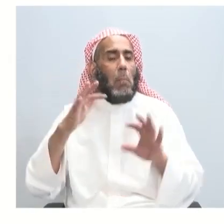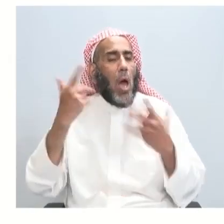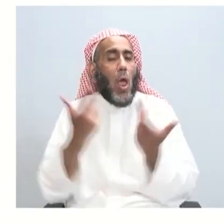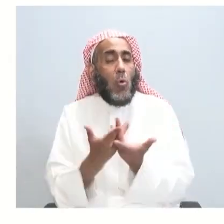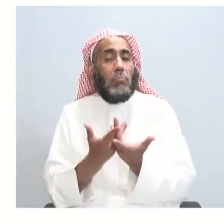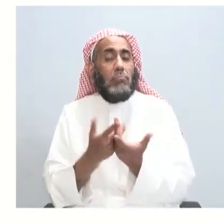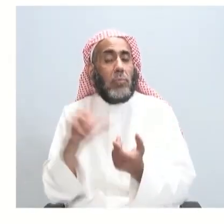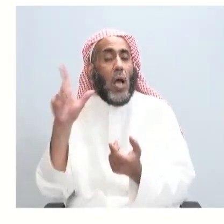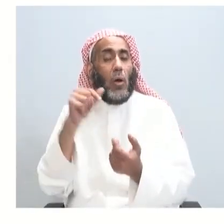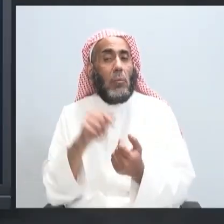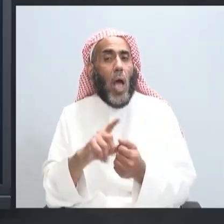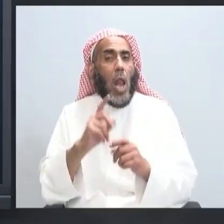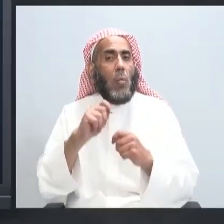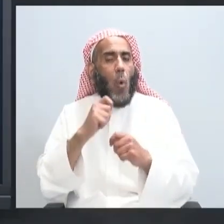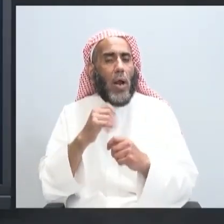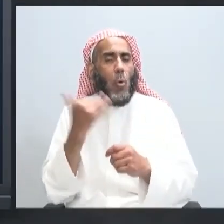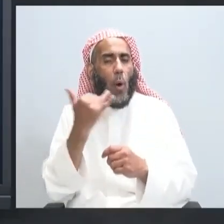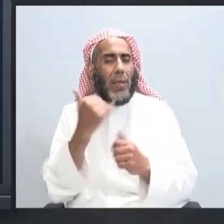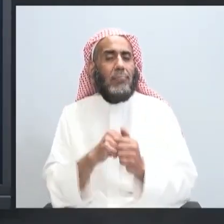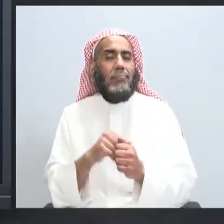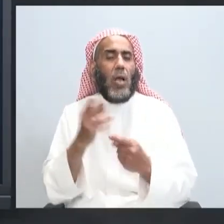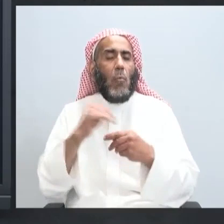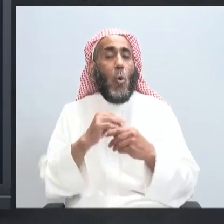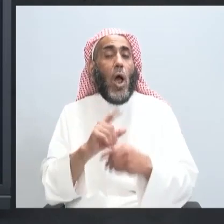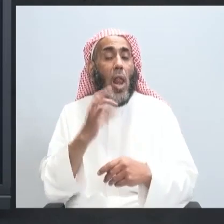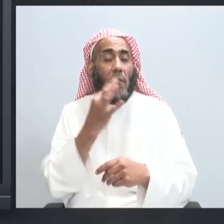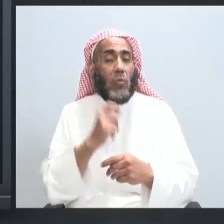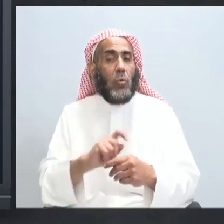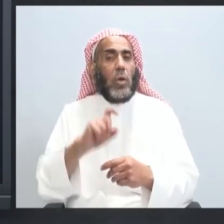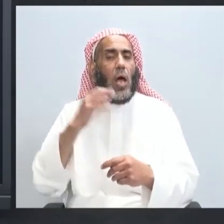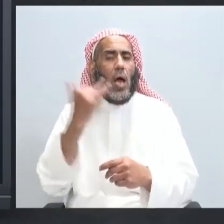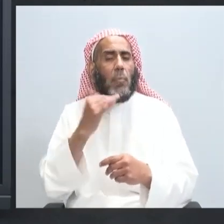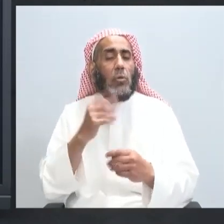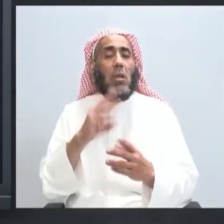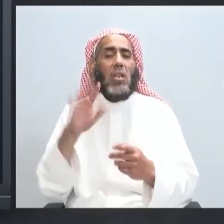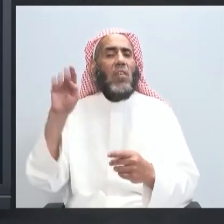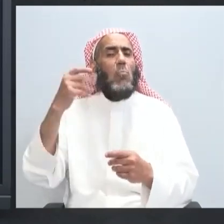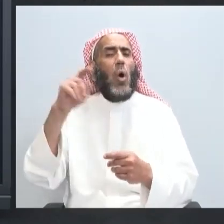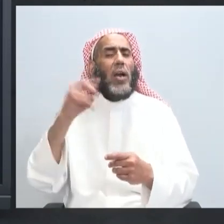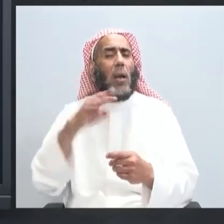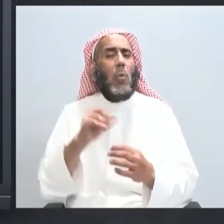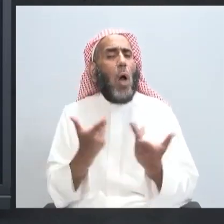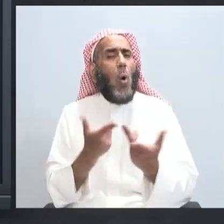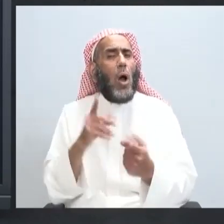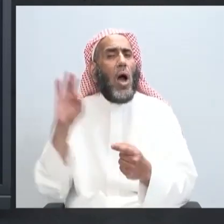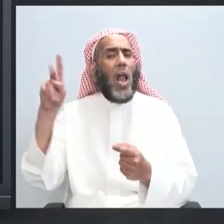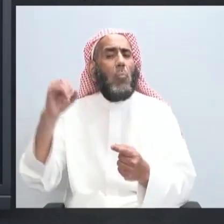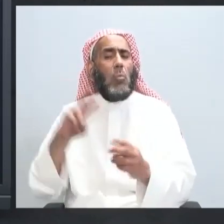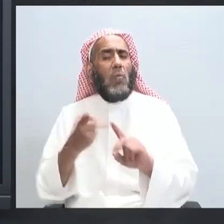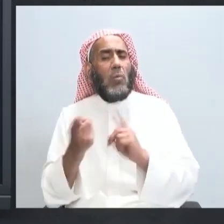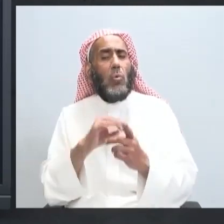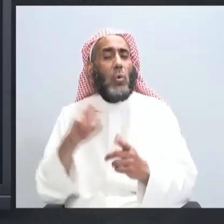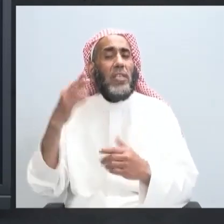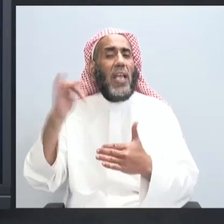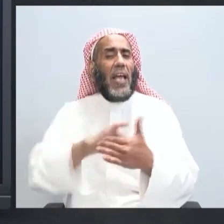صحيح ام خاطئ المعرب هو لفظ عربي اصيل ما تعريف المعرب وما هو المعرب وما الفرق بين